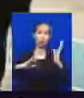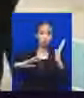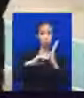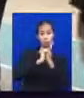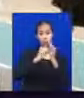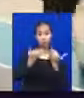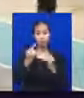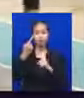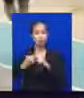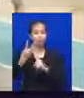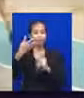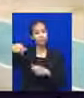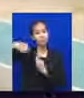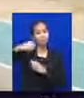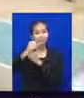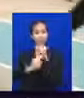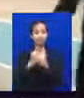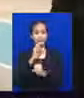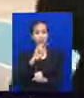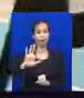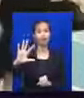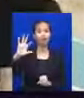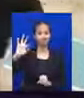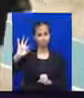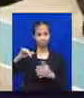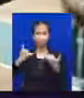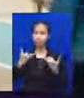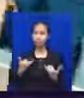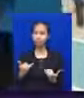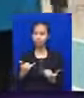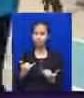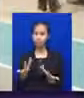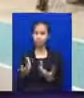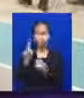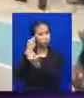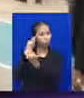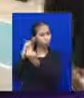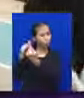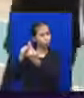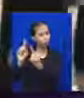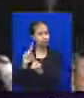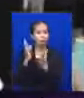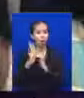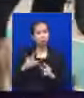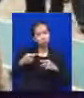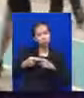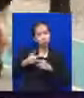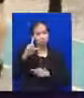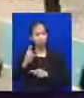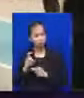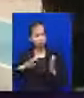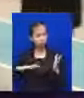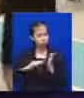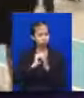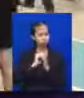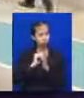ในช่วงเทศกาลสงกรานต์ปี2559นี้ค่ะโดยได้มีการตั้งเป้านะคะลดจำนวนผู้บาดเจ็บและเสียชีวิตจากอุบัติเหตุ